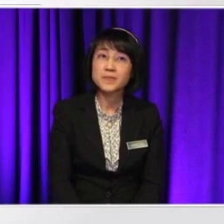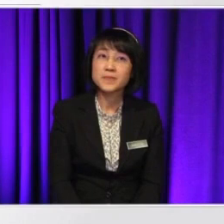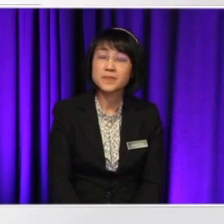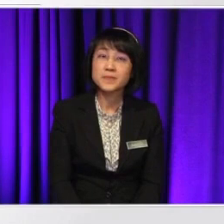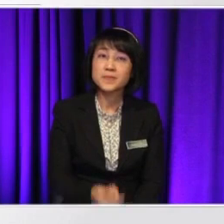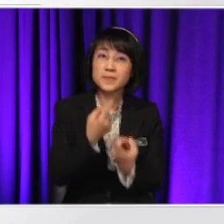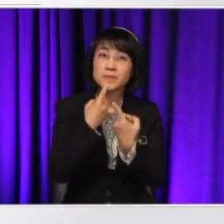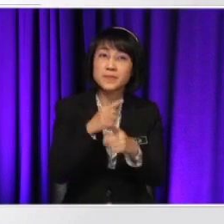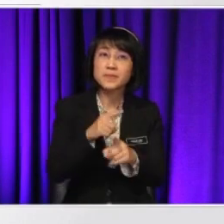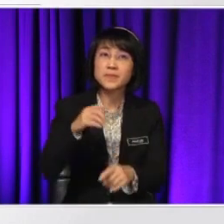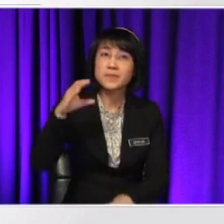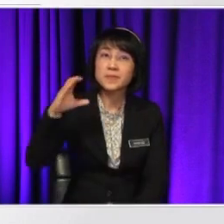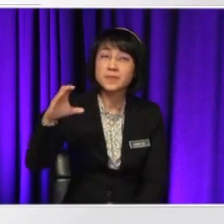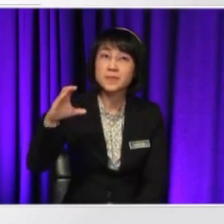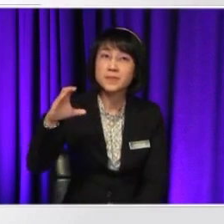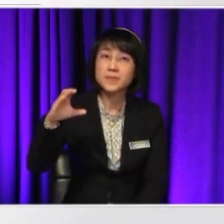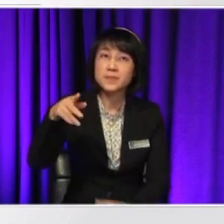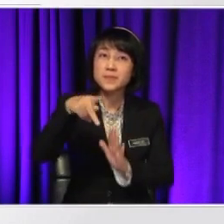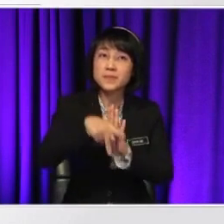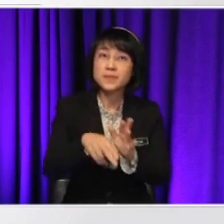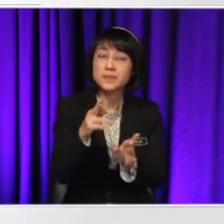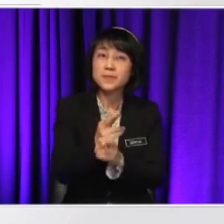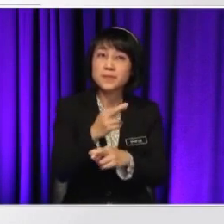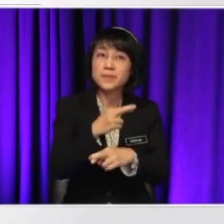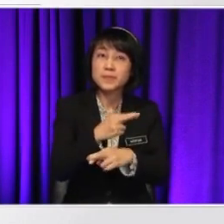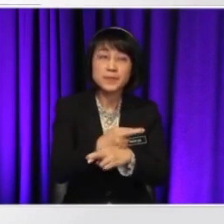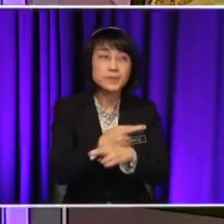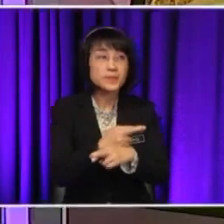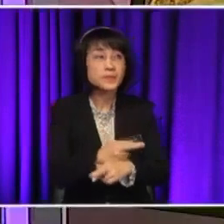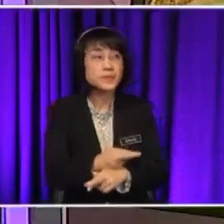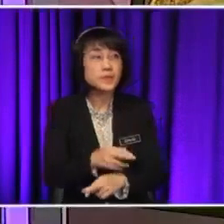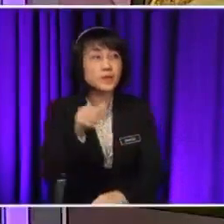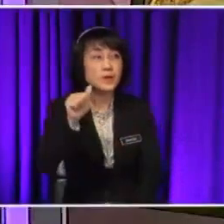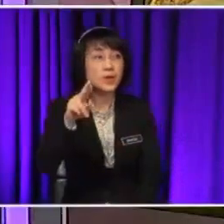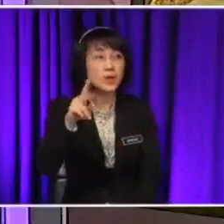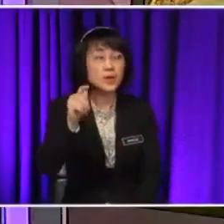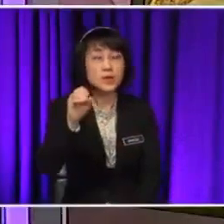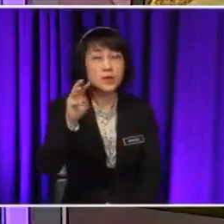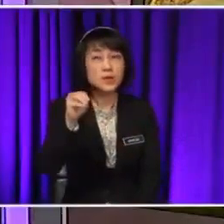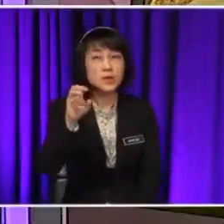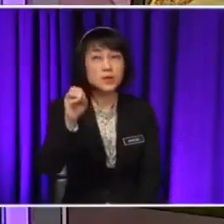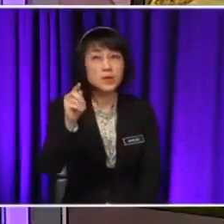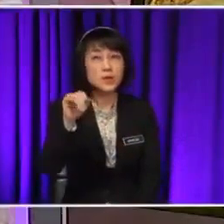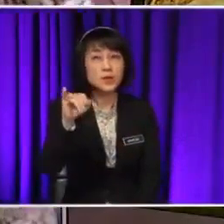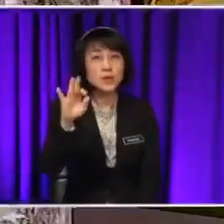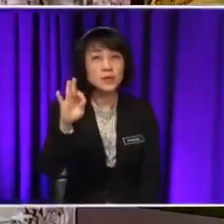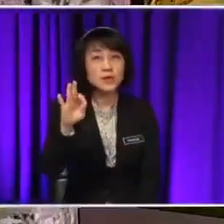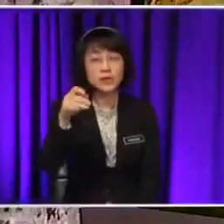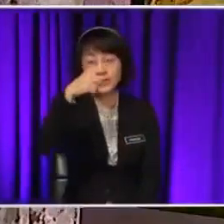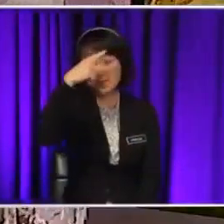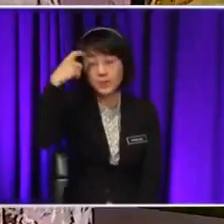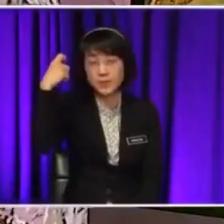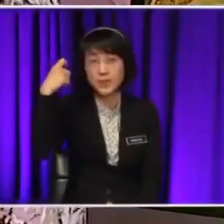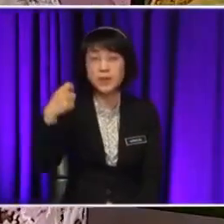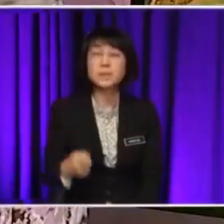C. Pereka bentuk otomotif. Ya. Okey, betul. Sebab dia kata kenderaan. Okey,